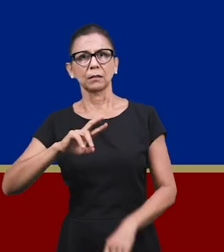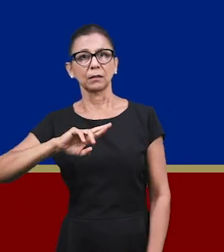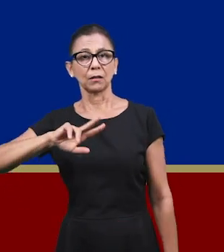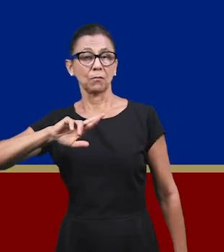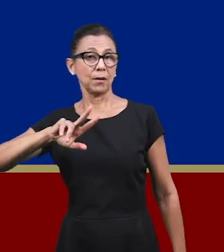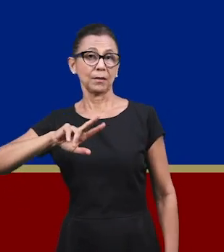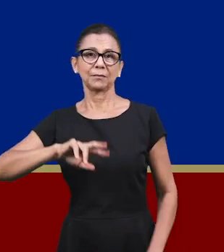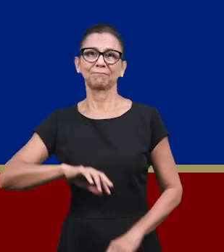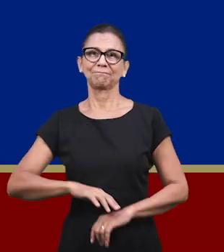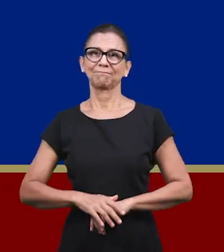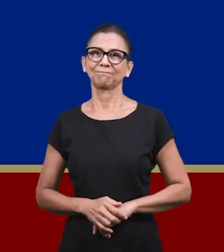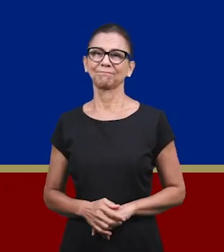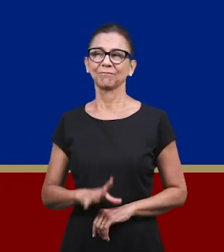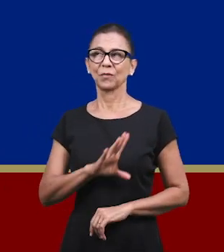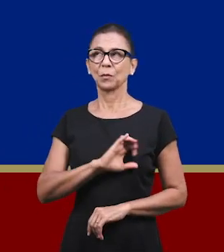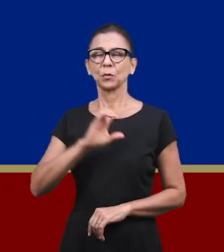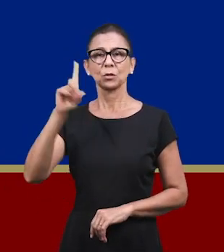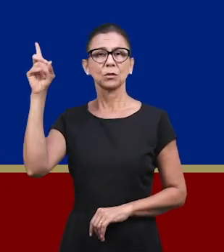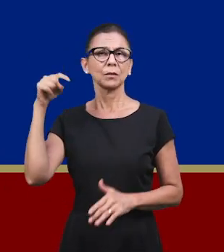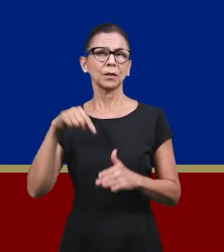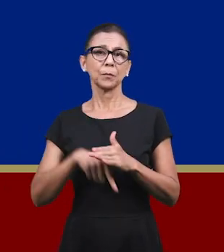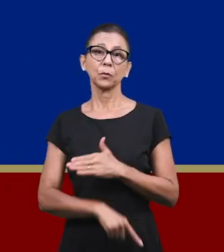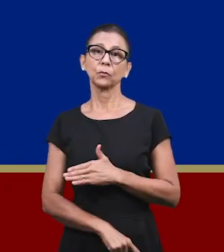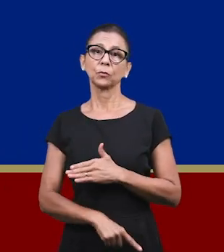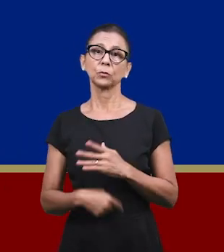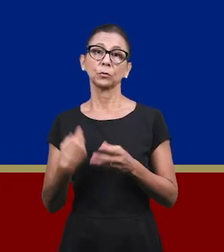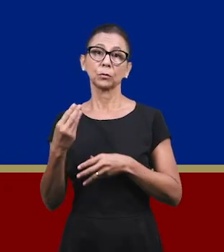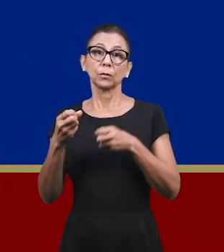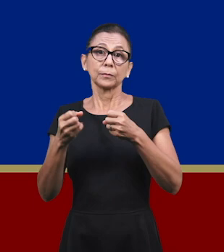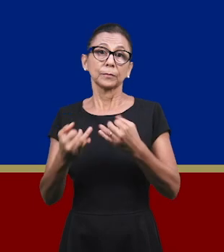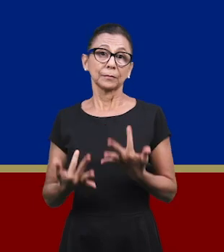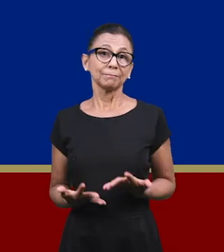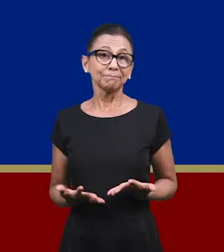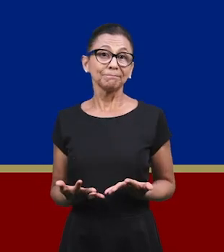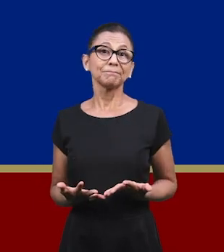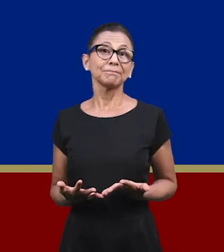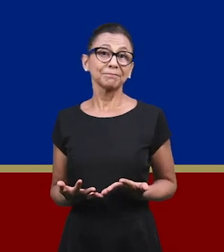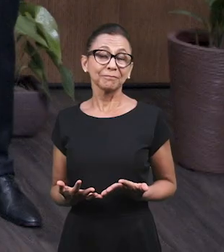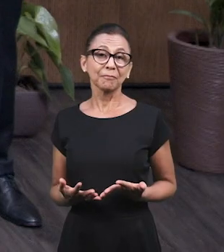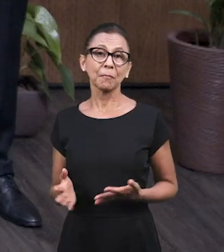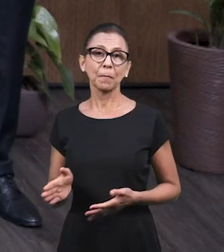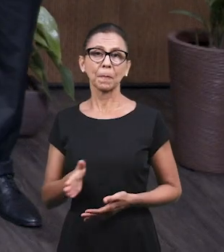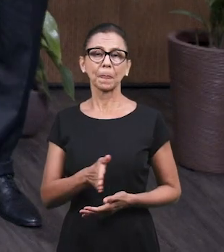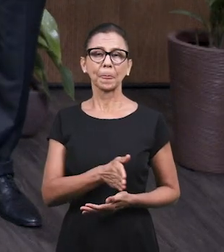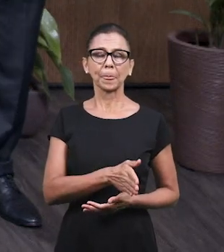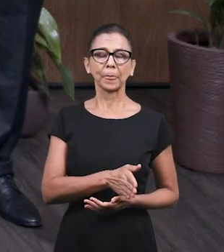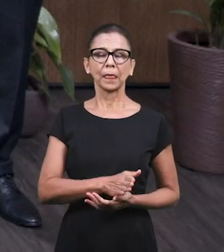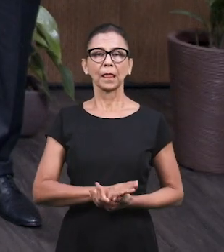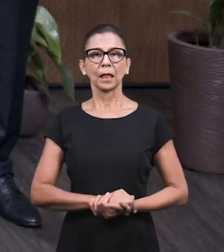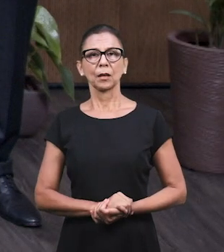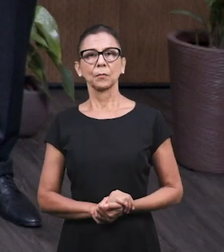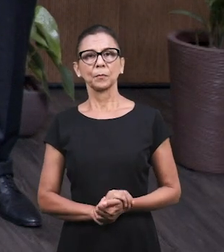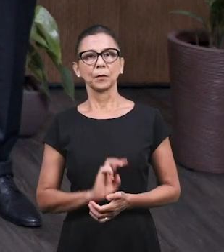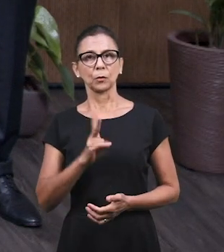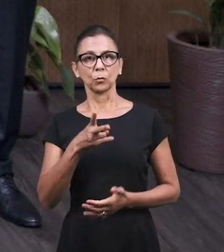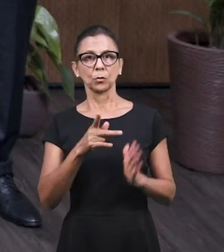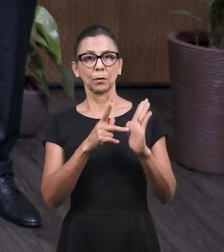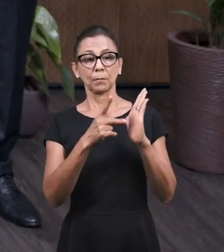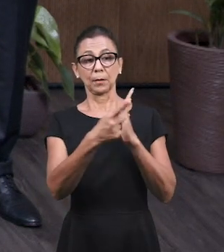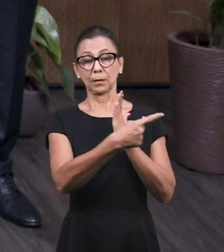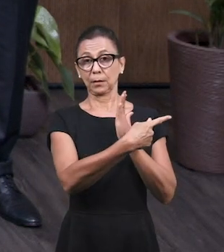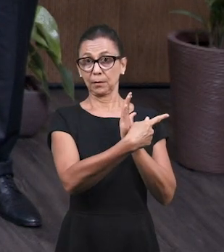qui ne limite pas le pardon. Donc, ce n'est pas seulement 7 fois, aucunement. L'amour de Dieu,